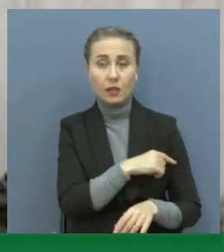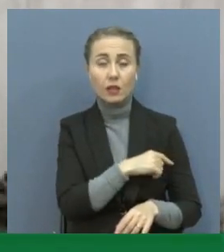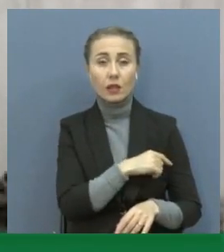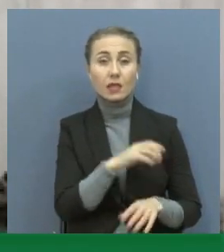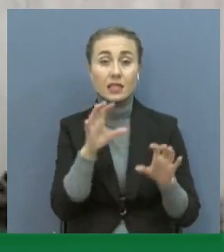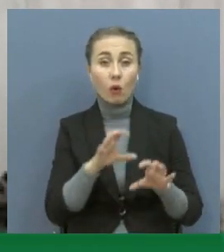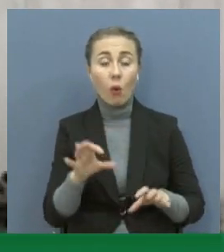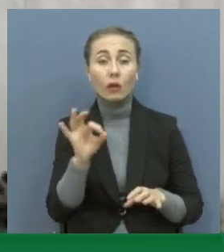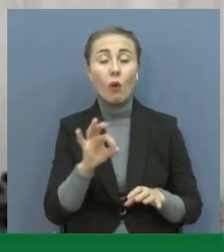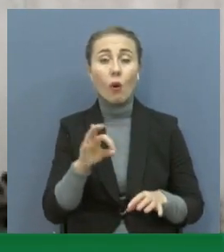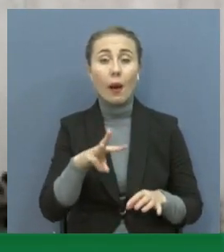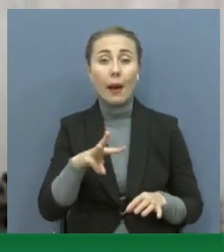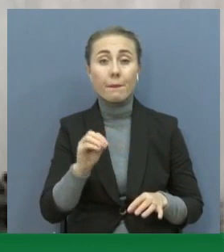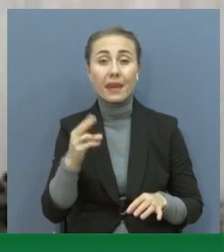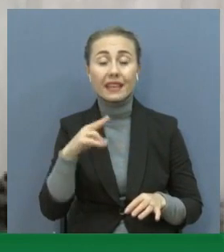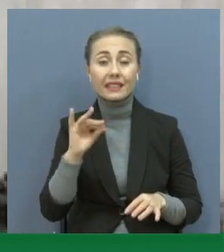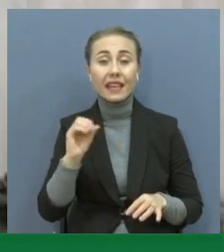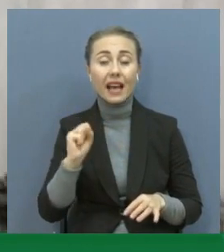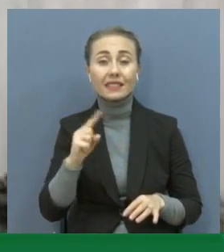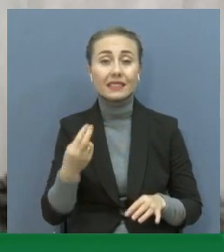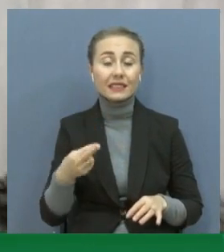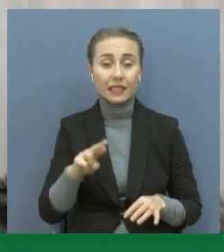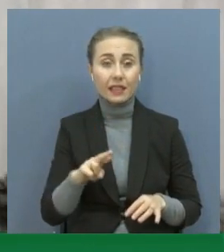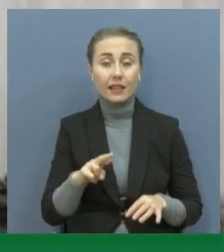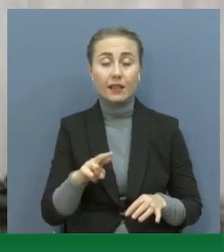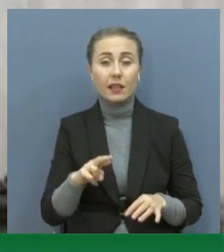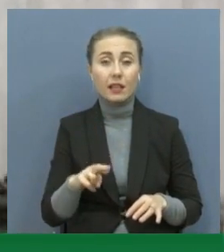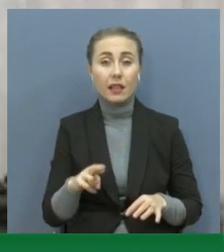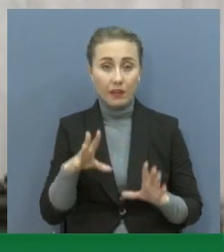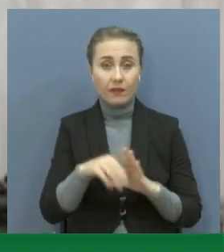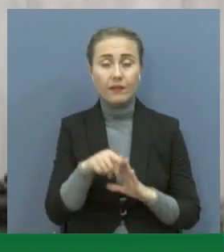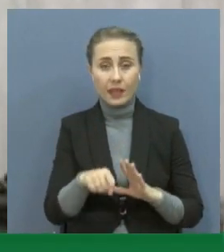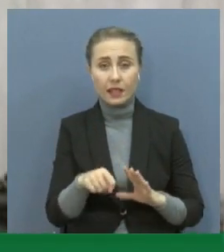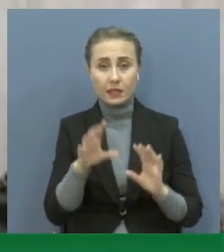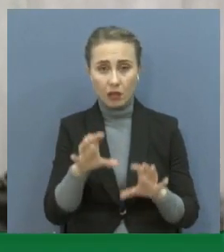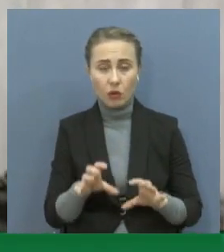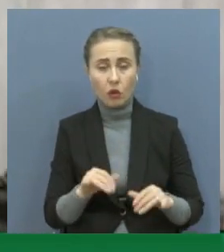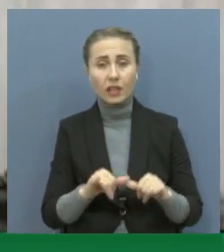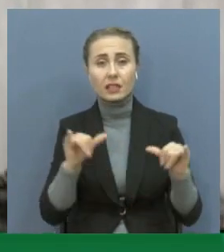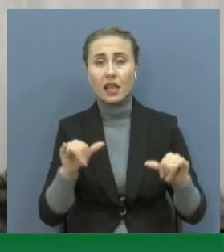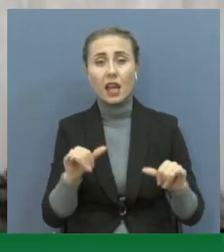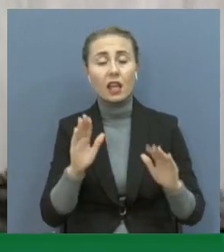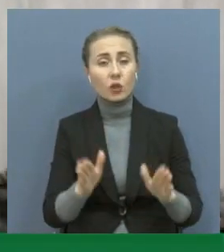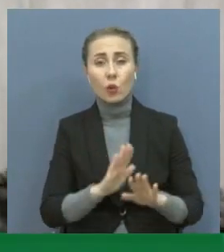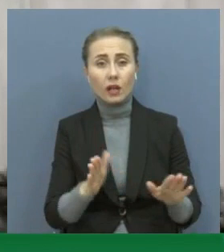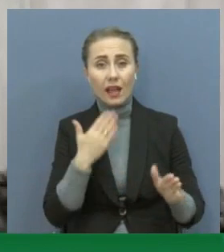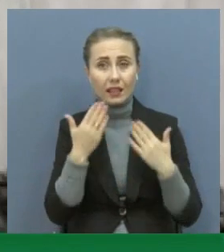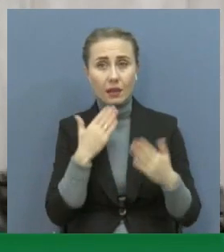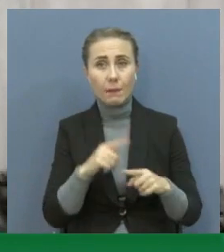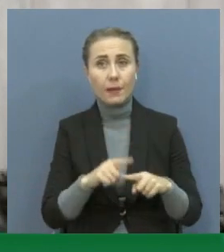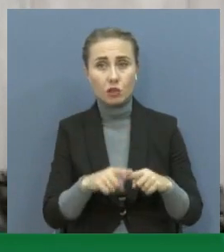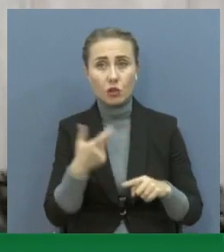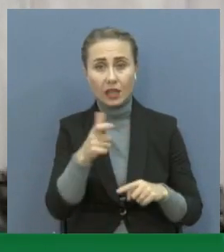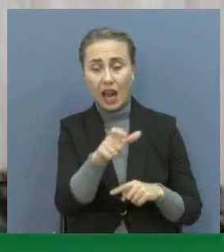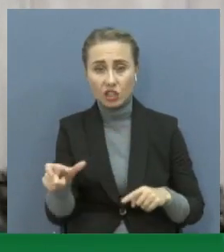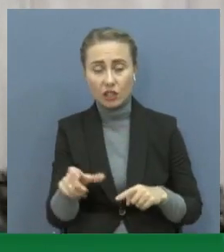о медиации. И на основании данного закона, значит, начали развиваться не только отношения между